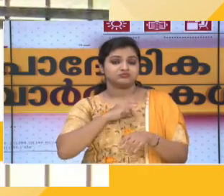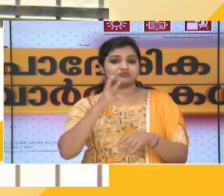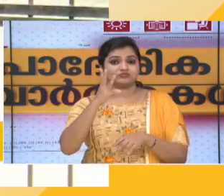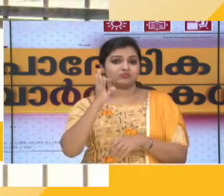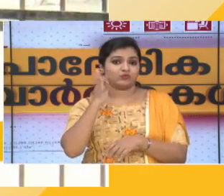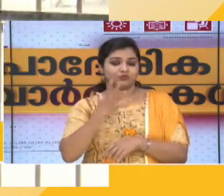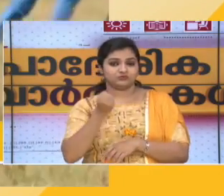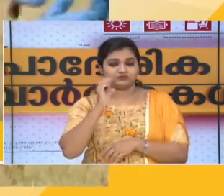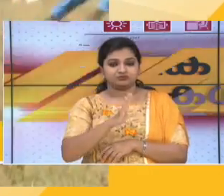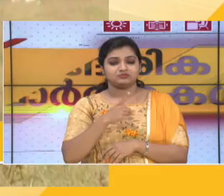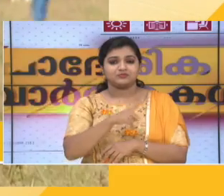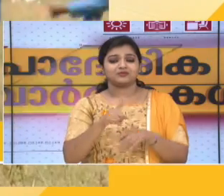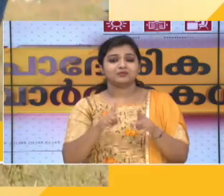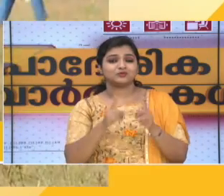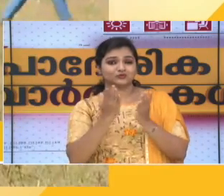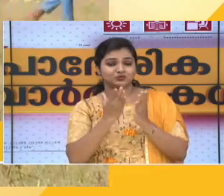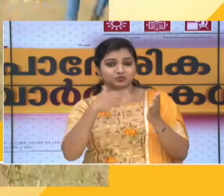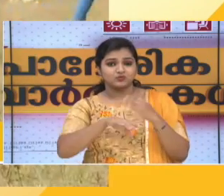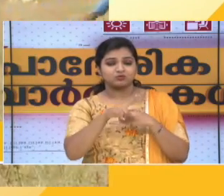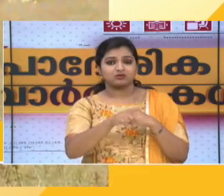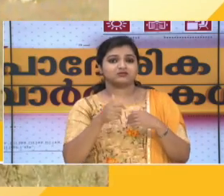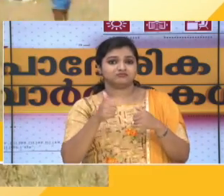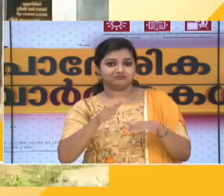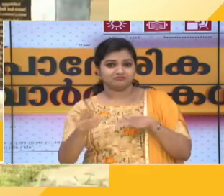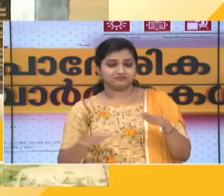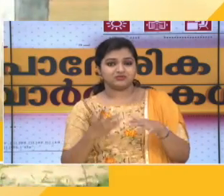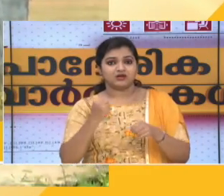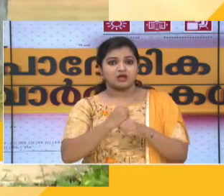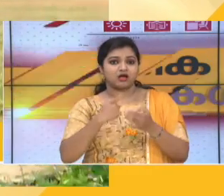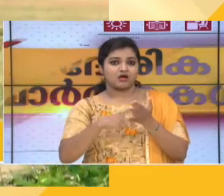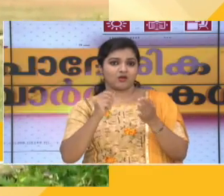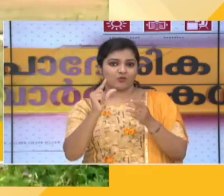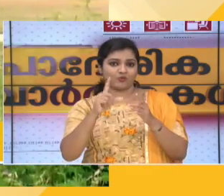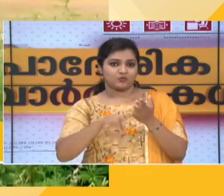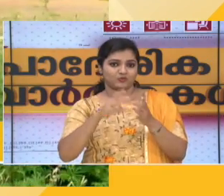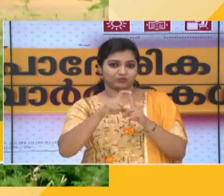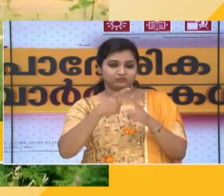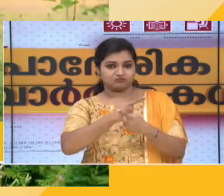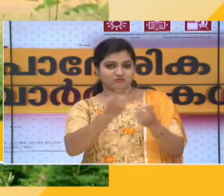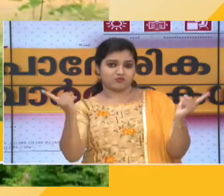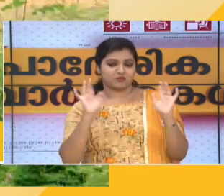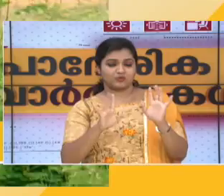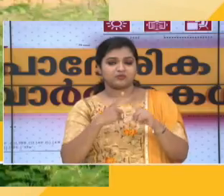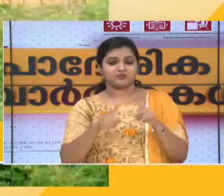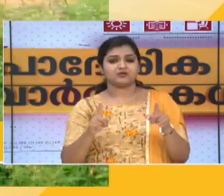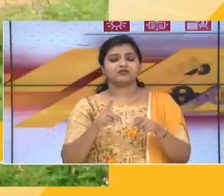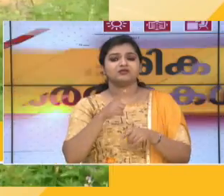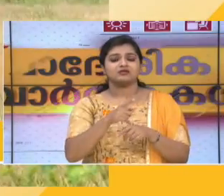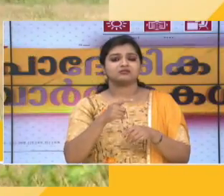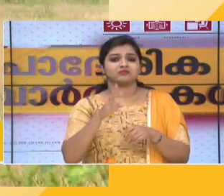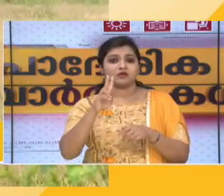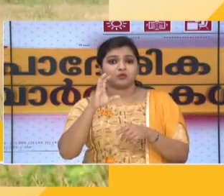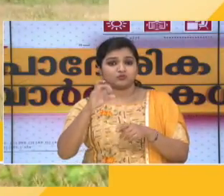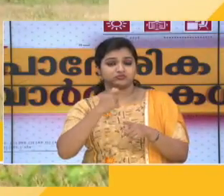പ്രതിഭയെ വളർത്തിയെടുക്കാനുള്ള അടിസ്ഥാന സൗകര്യങ്ങളില്ല. വലിയ ഗ്രൗണ്ട് സ്കൂളിന് സ്വന്തമായുണ്ട്. 2 കോടി മുടക്കി അശാസ്ത്രീയമായി പണിതീർത്ത ഗ്രൗണ്ടിൽ